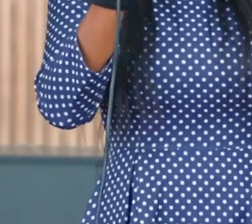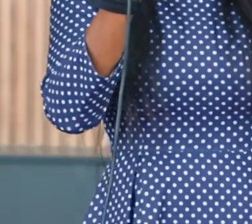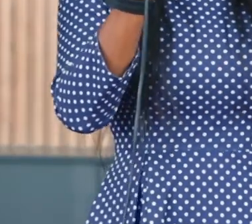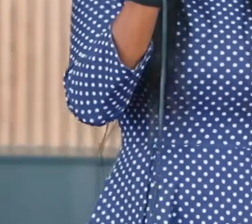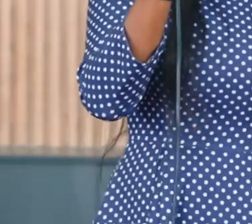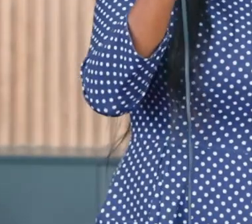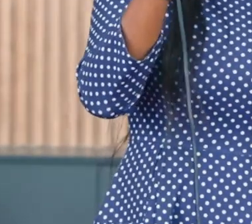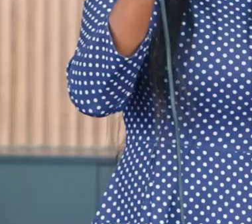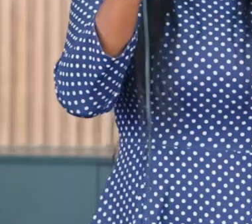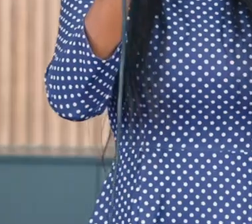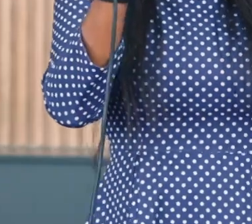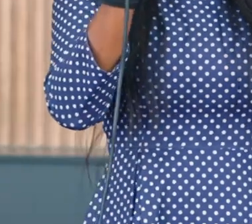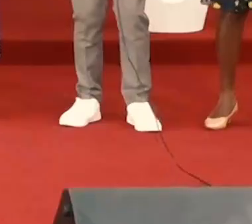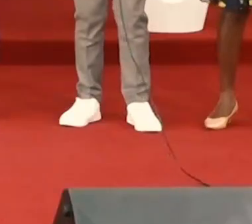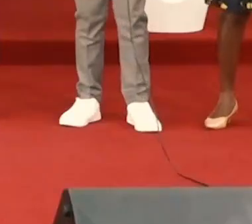ari